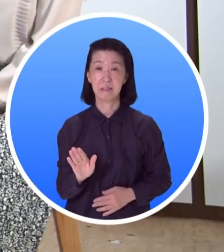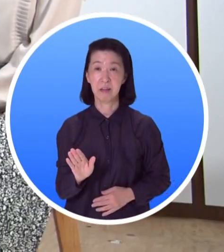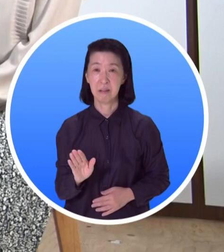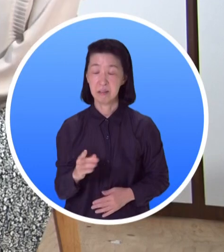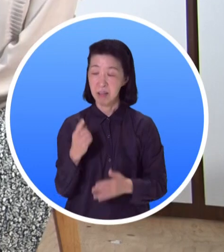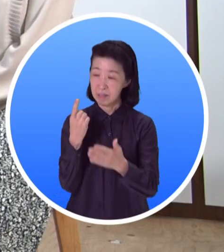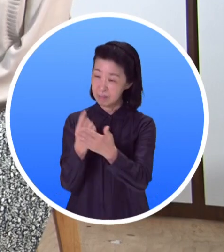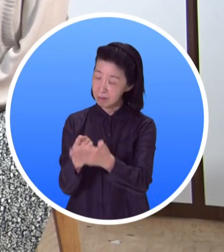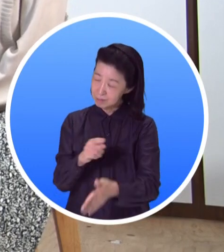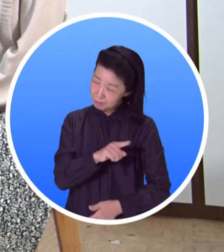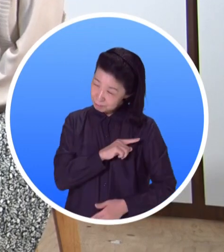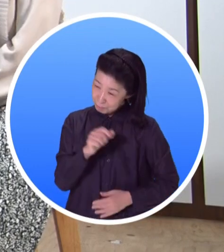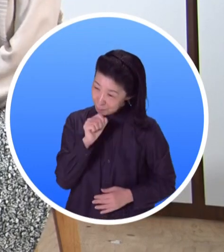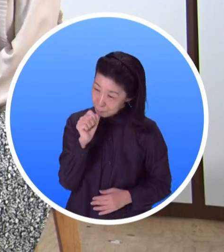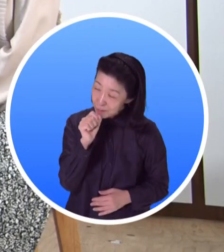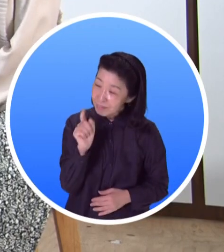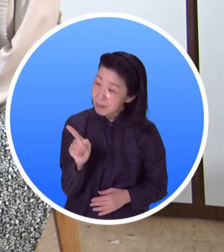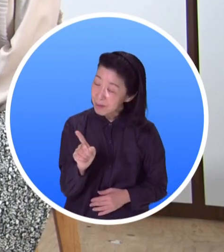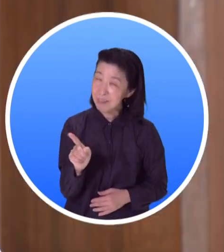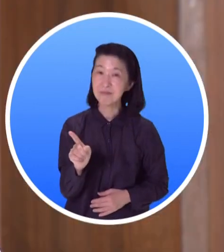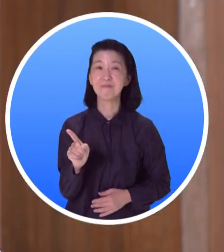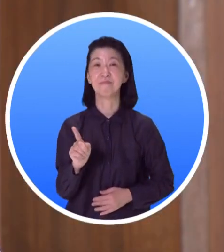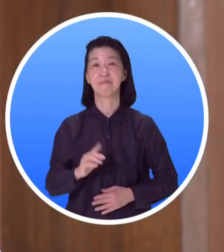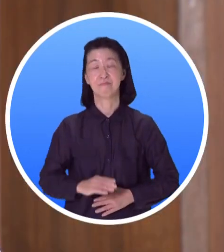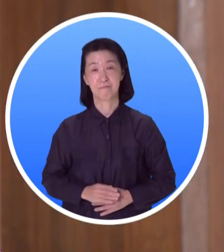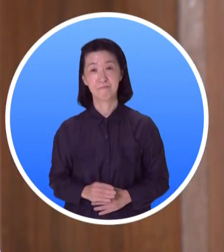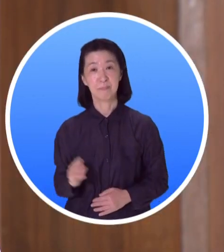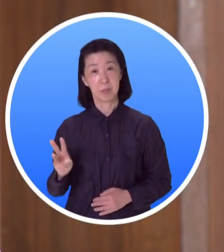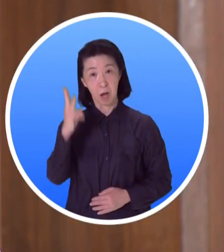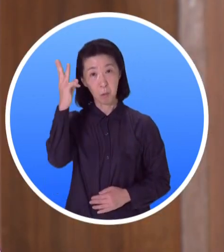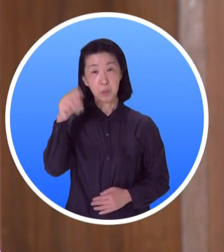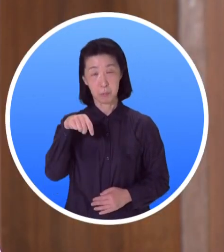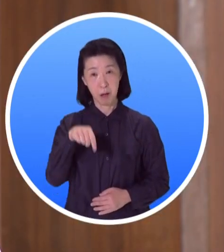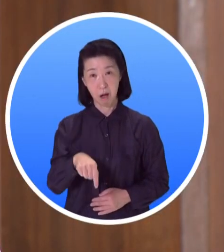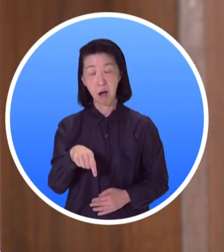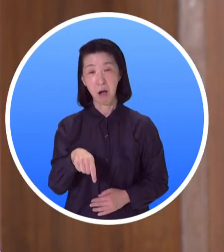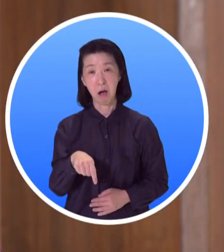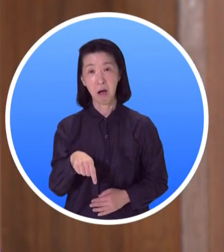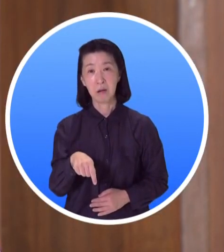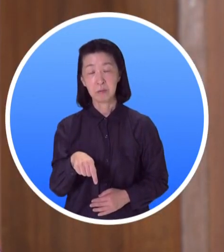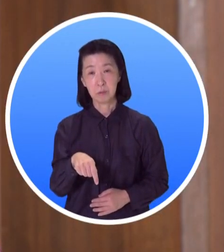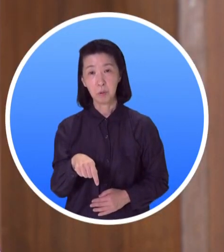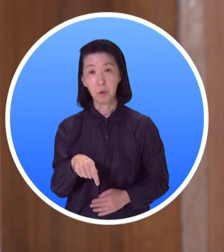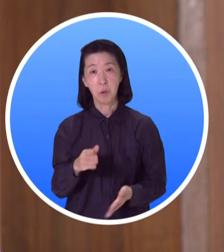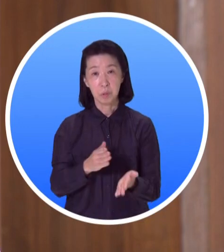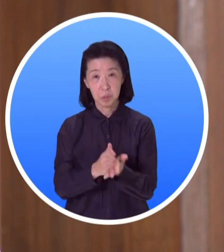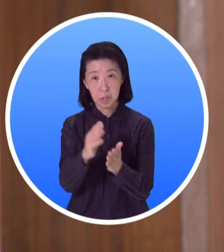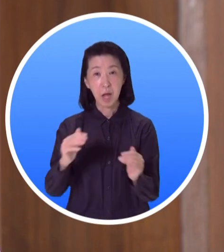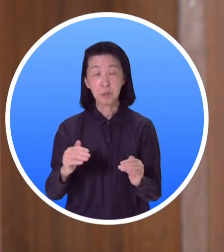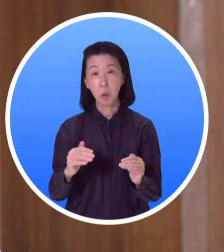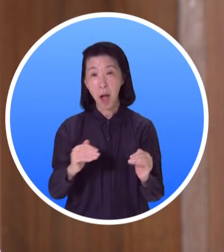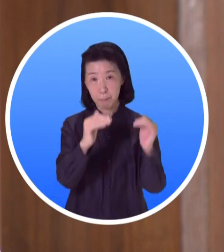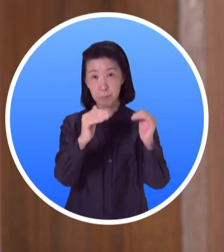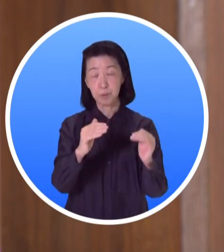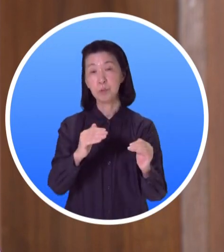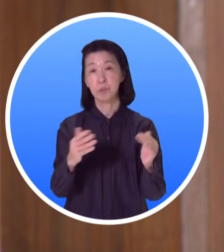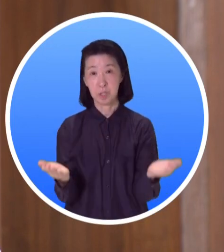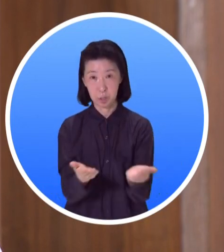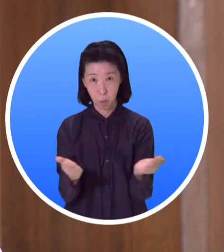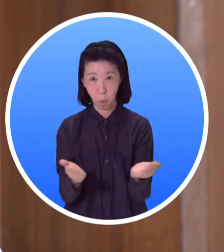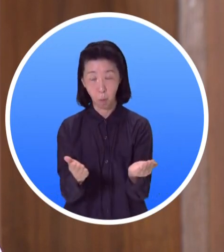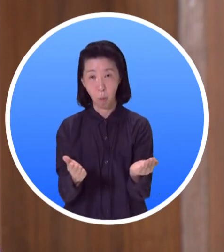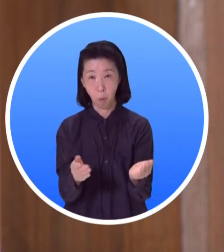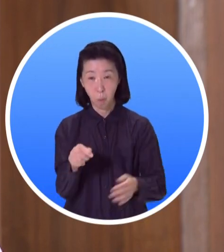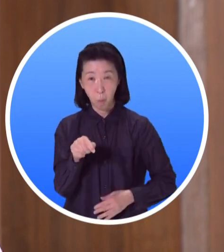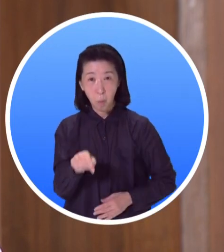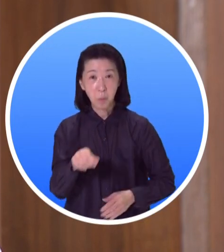加して一番良かったことって何ですか？ 鹿児島 の、 スタートアップ界隈で活躍